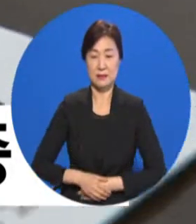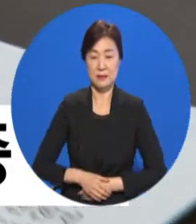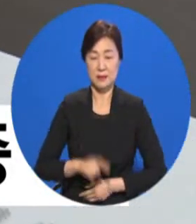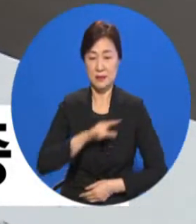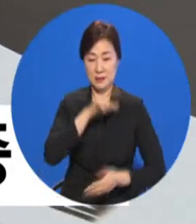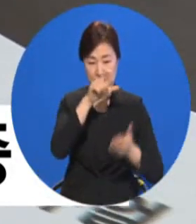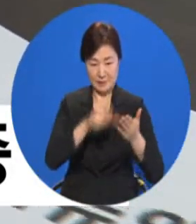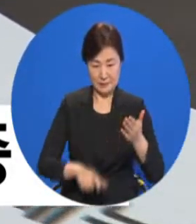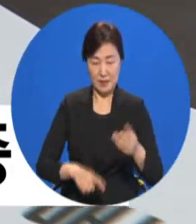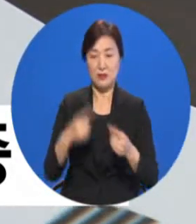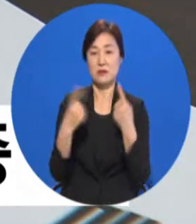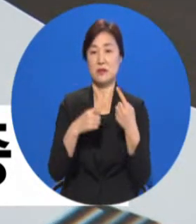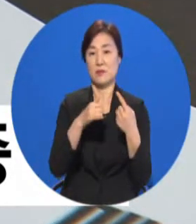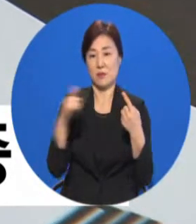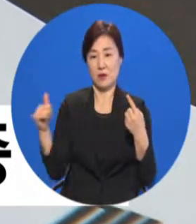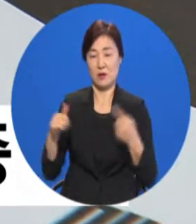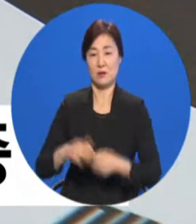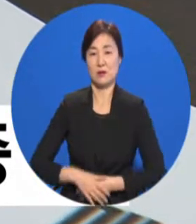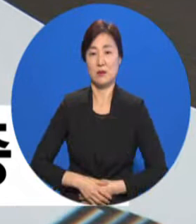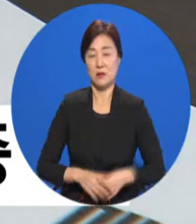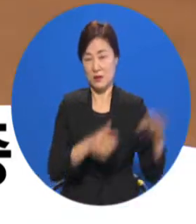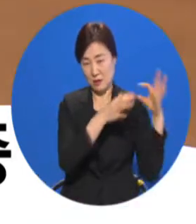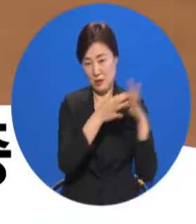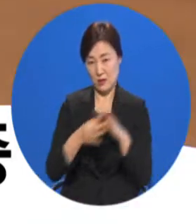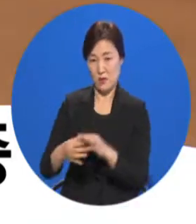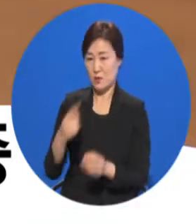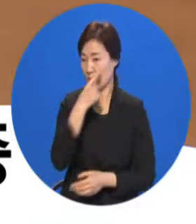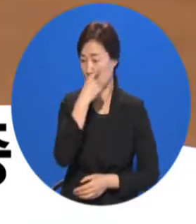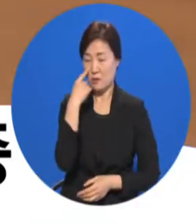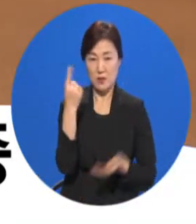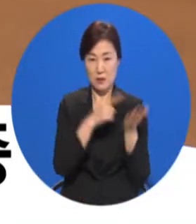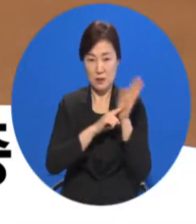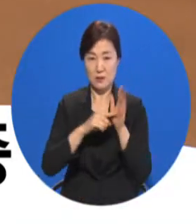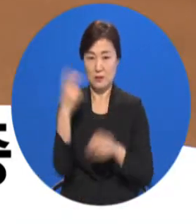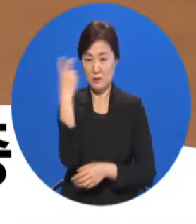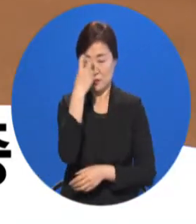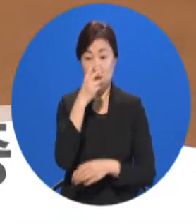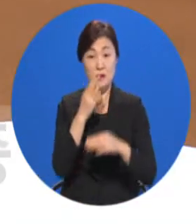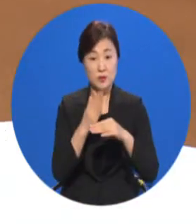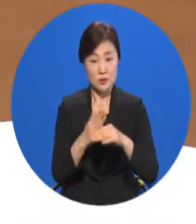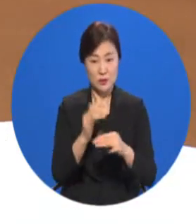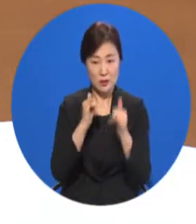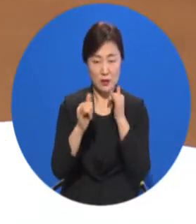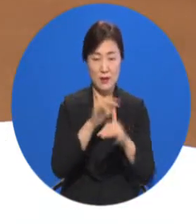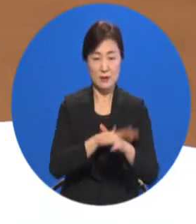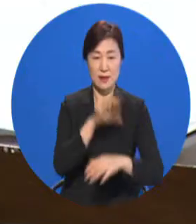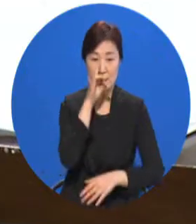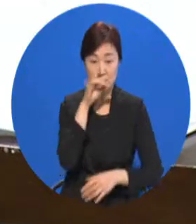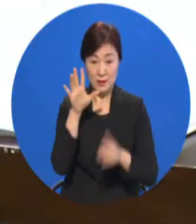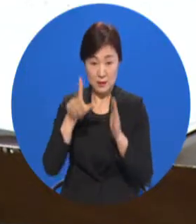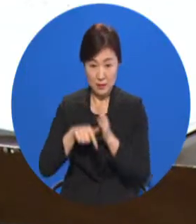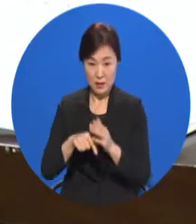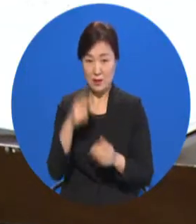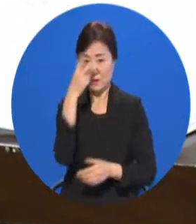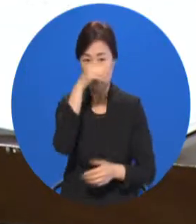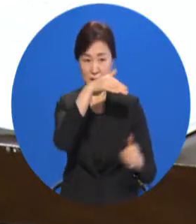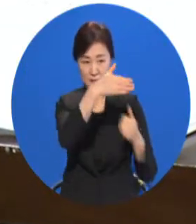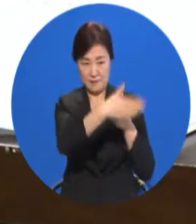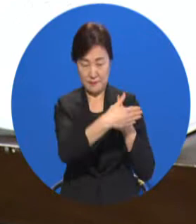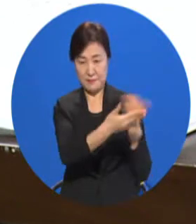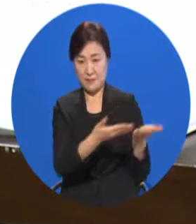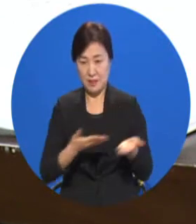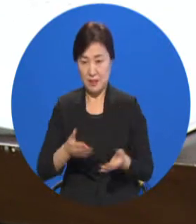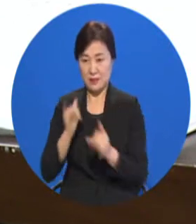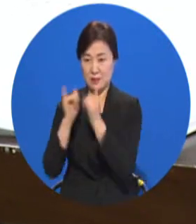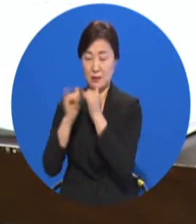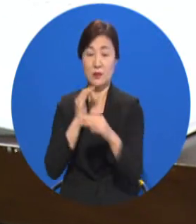포함된 천여 명의 교인들에 대해 지속적으로 증상 유무를 파악하고 있다면서도 연락이 안 되는 교인의 경우 경찰의 협조를 받아 접촉을